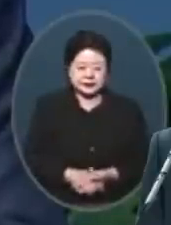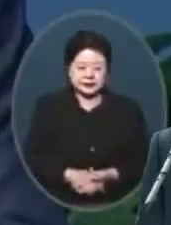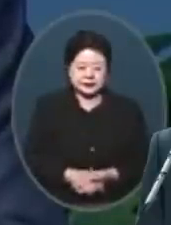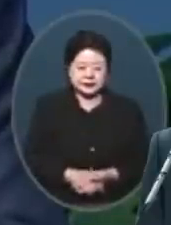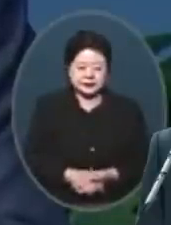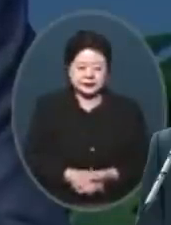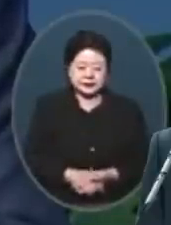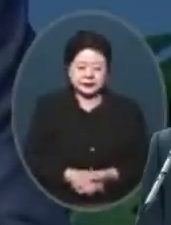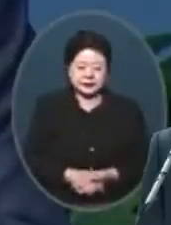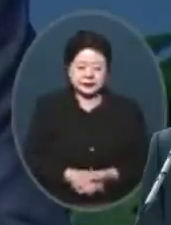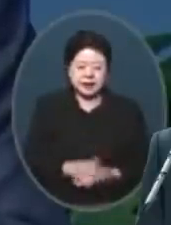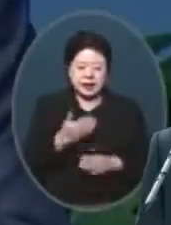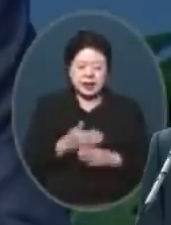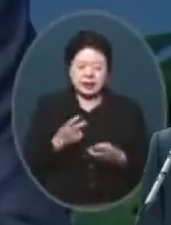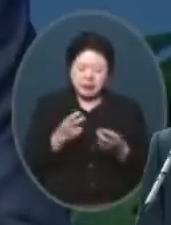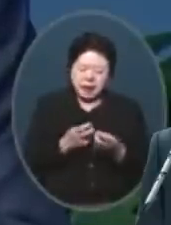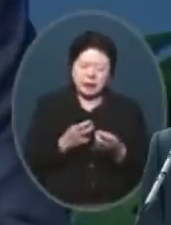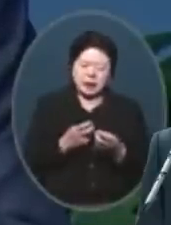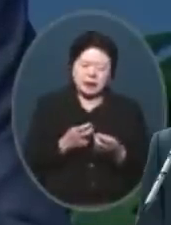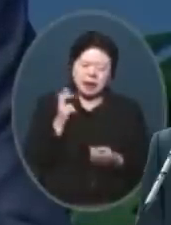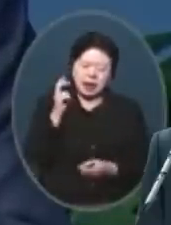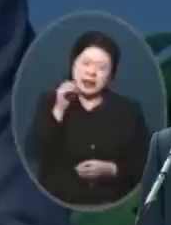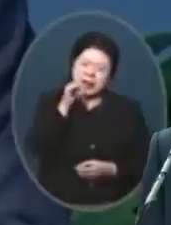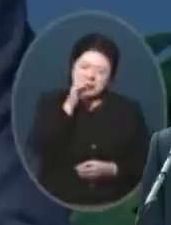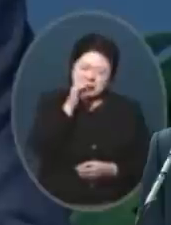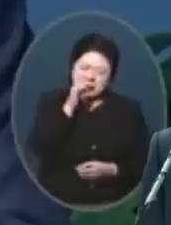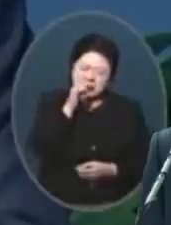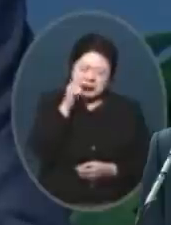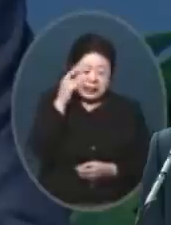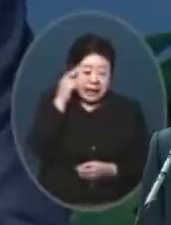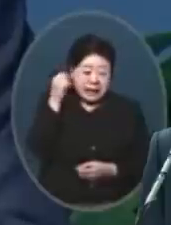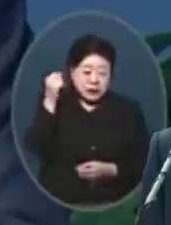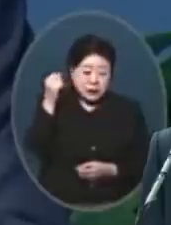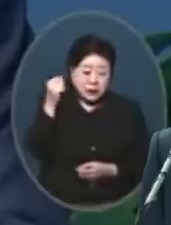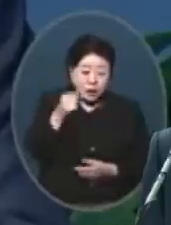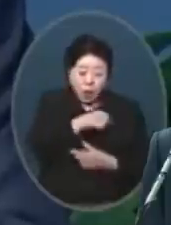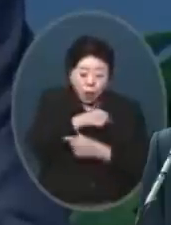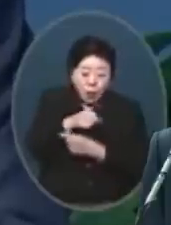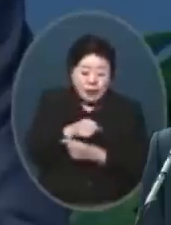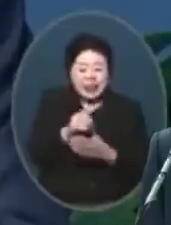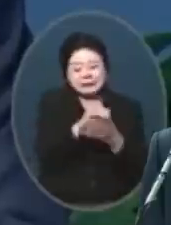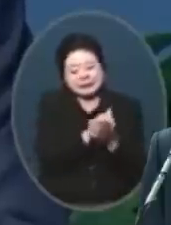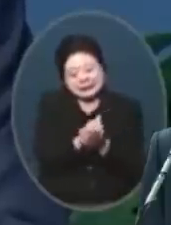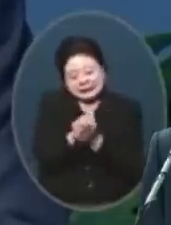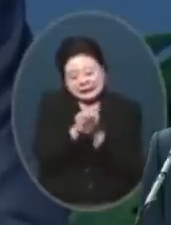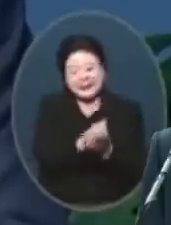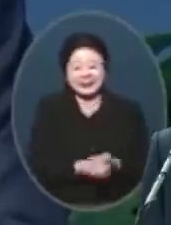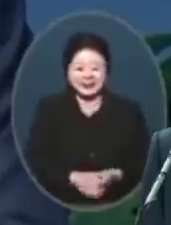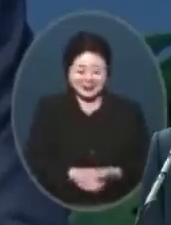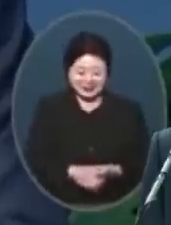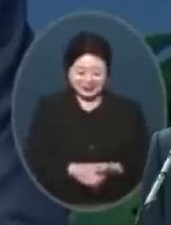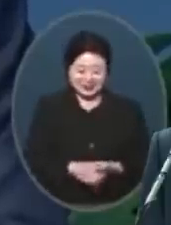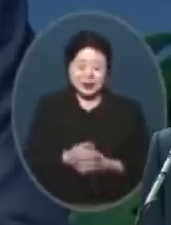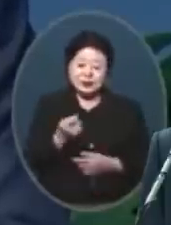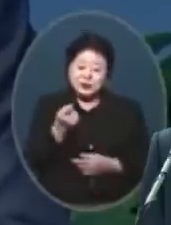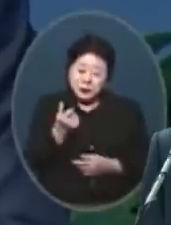이렇게 안 해도 될 것이라고 생각한 사육사나 코끼리하고 친해져야 되겠다고